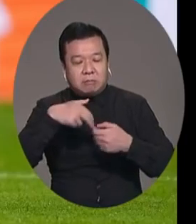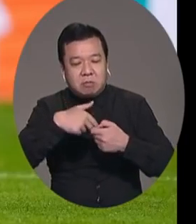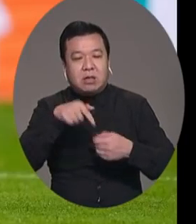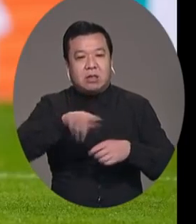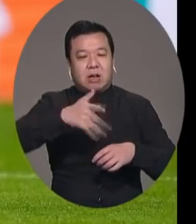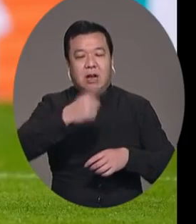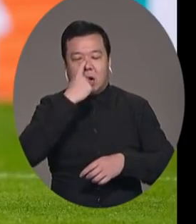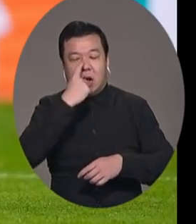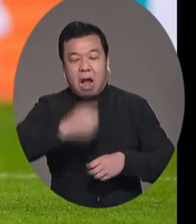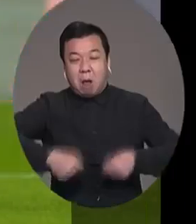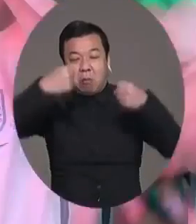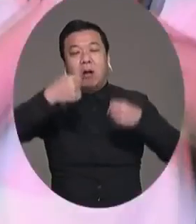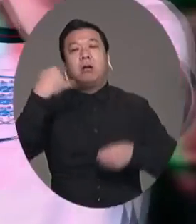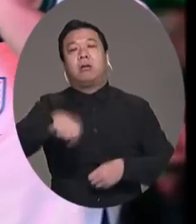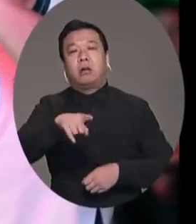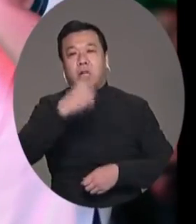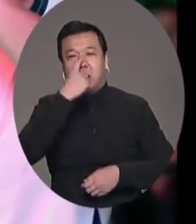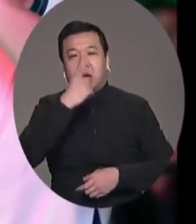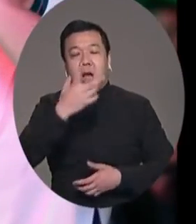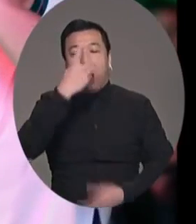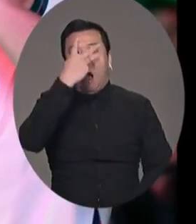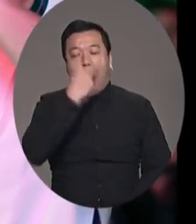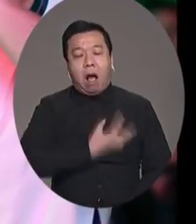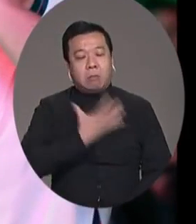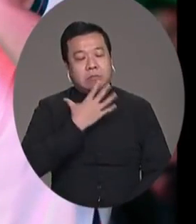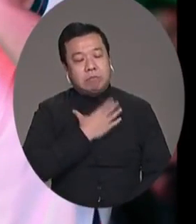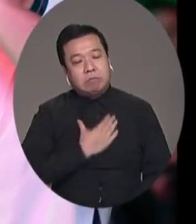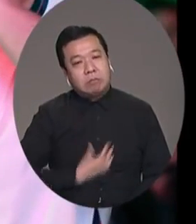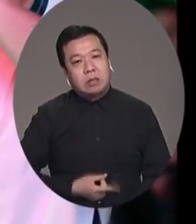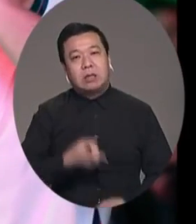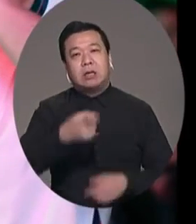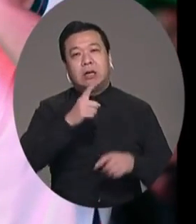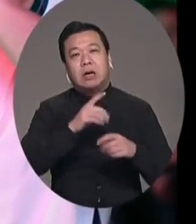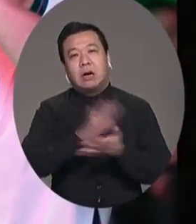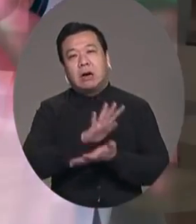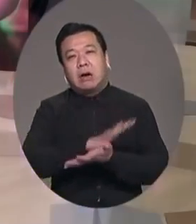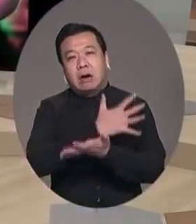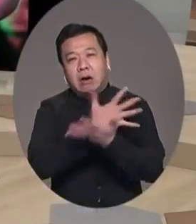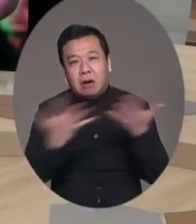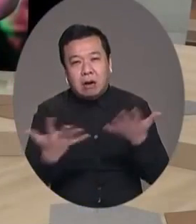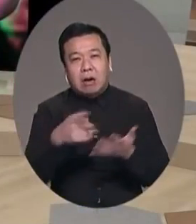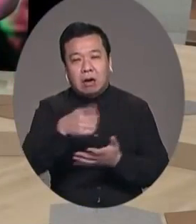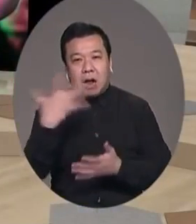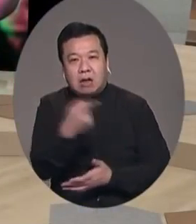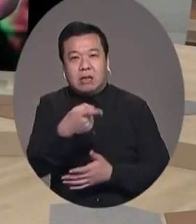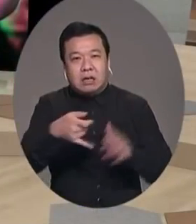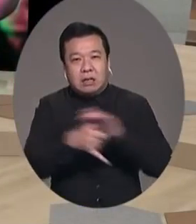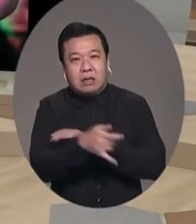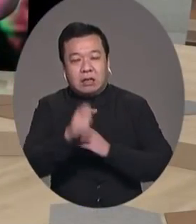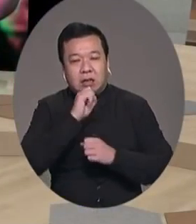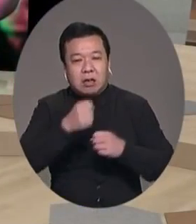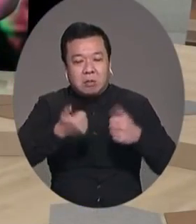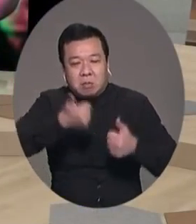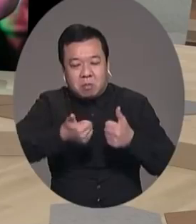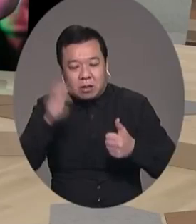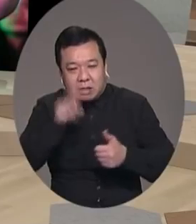杯。英格兰的球迷流露失望的表情，说相隔55年，英格兰的球迷终于见